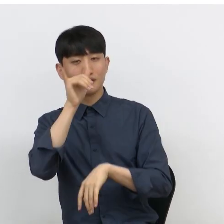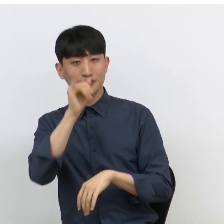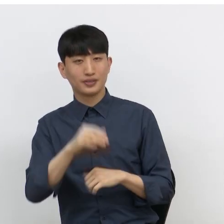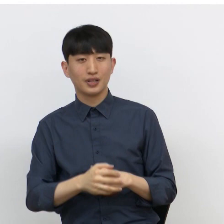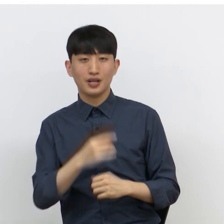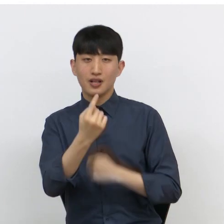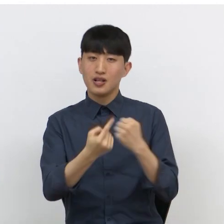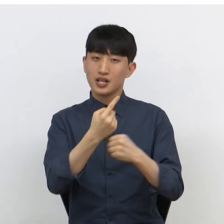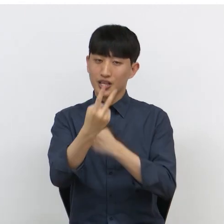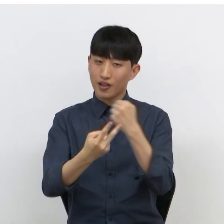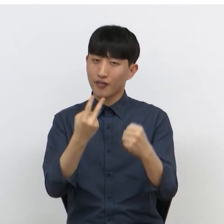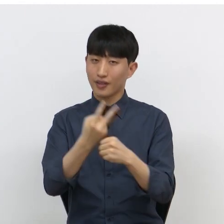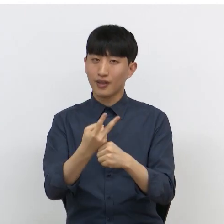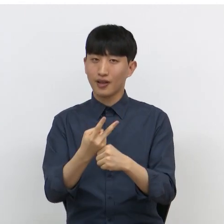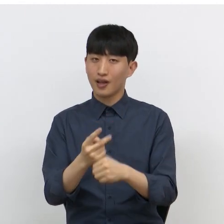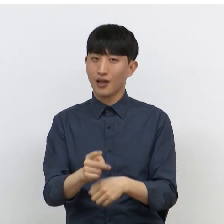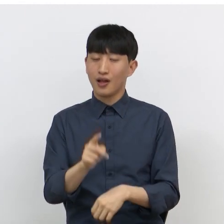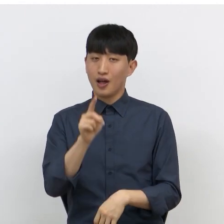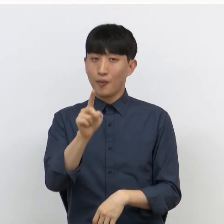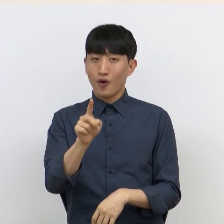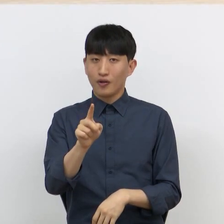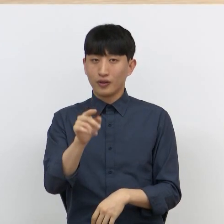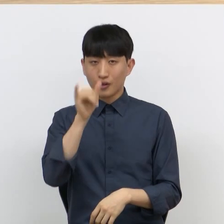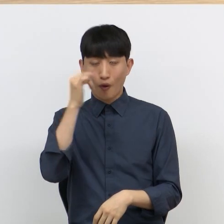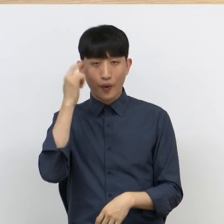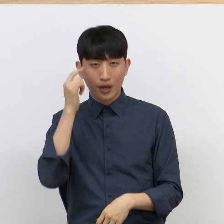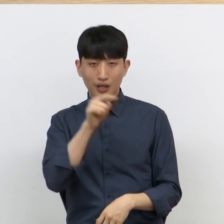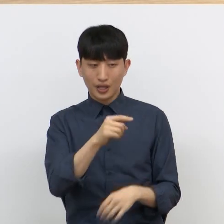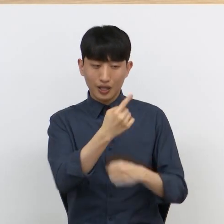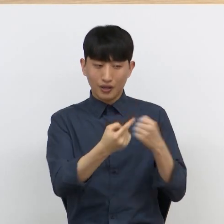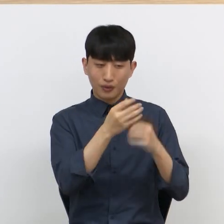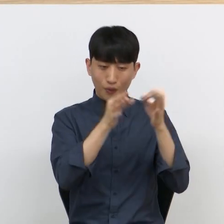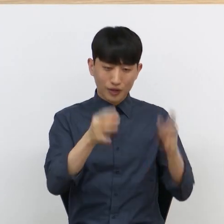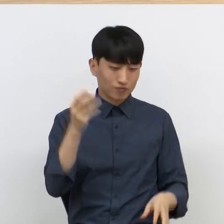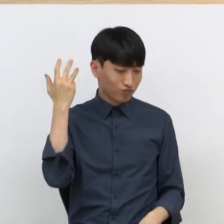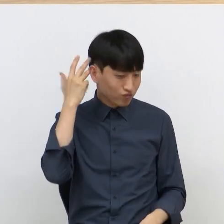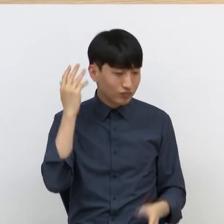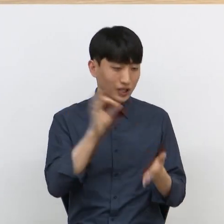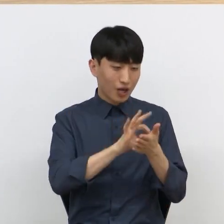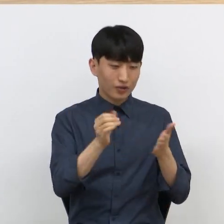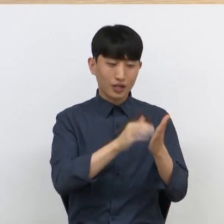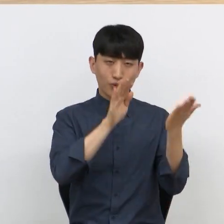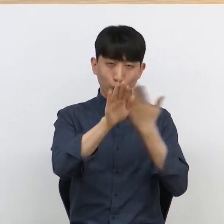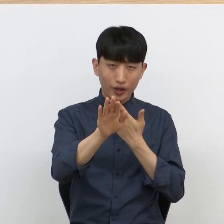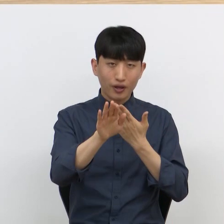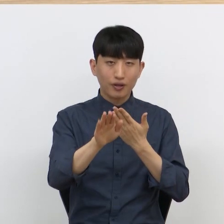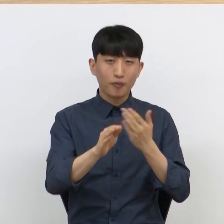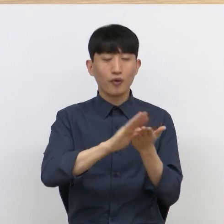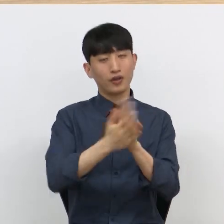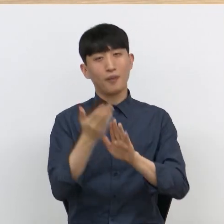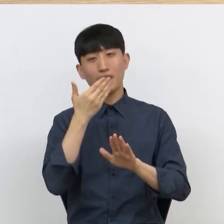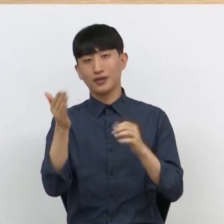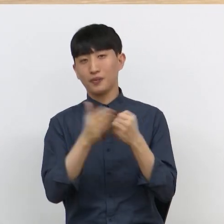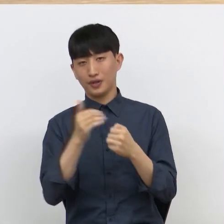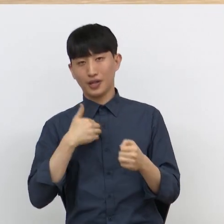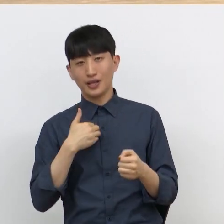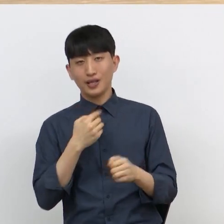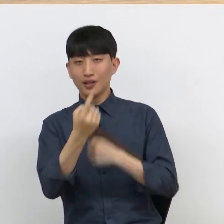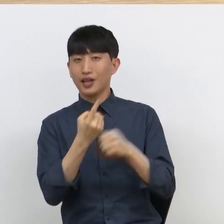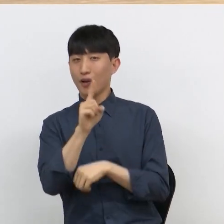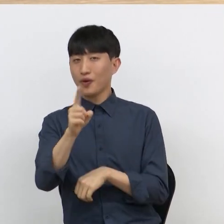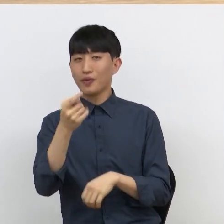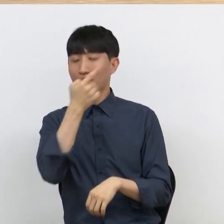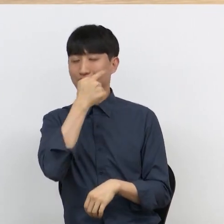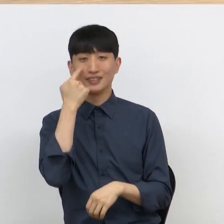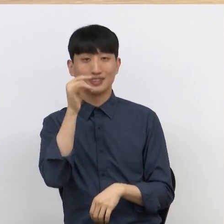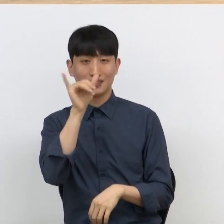1, 2년이나 이렇게 지나면 소리에 대한 듣기 반응이 좀 달라질 수 있어서 밸런싱은 그런 식으로 해주는 것이 되게 도움이 됩니다. 자,